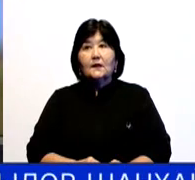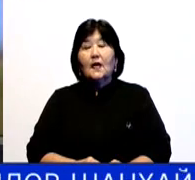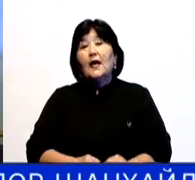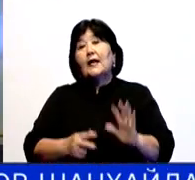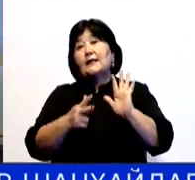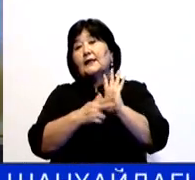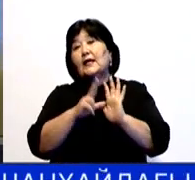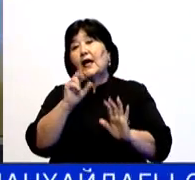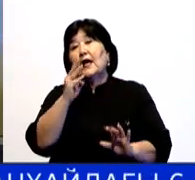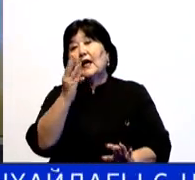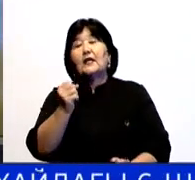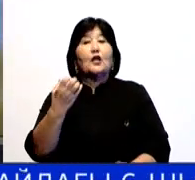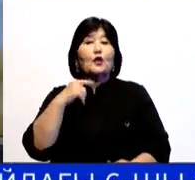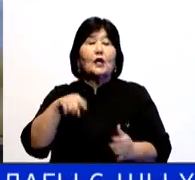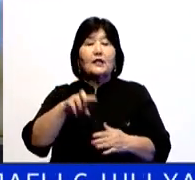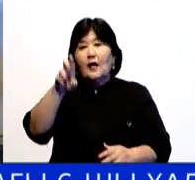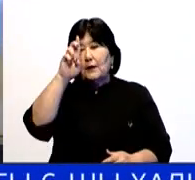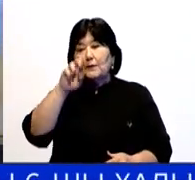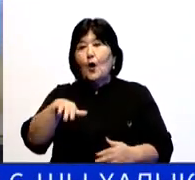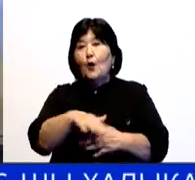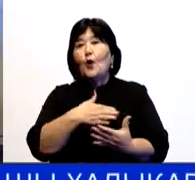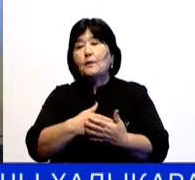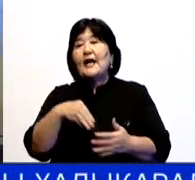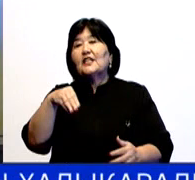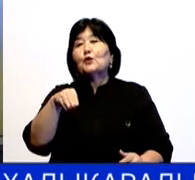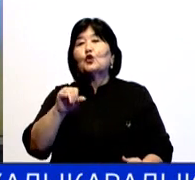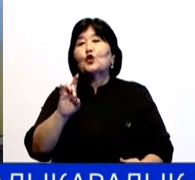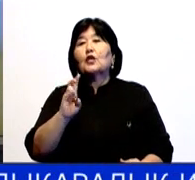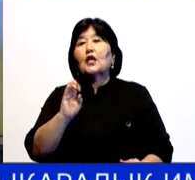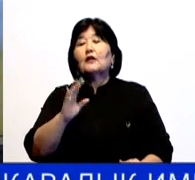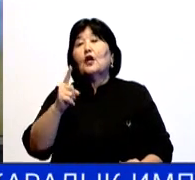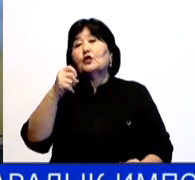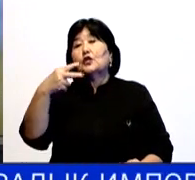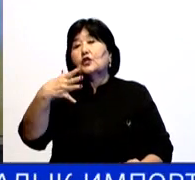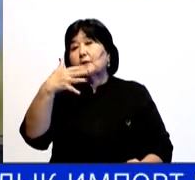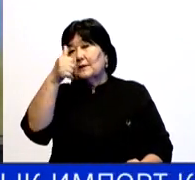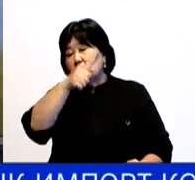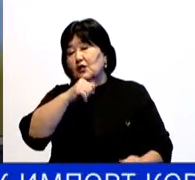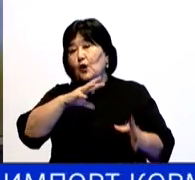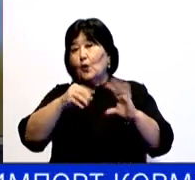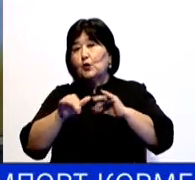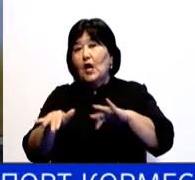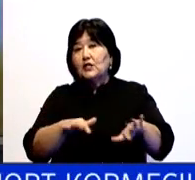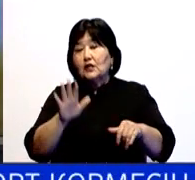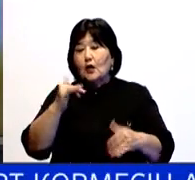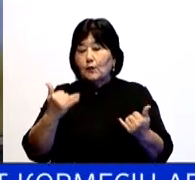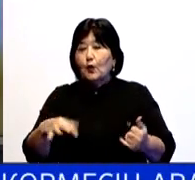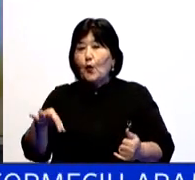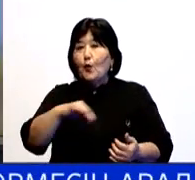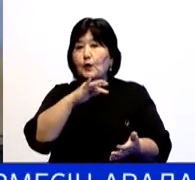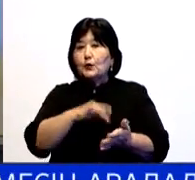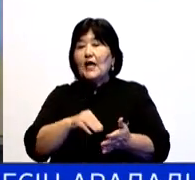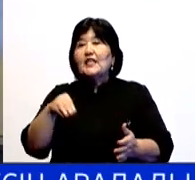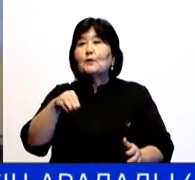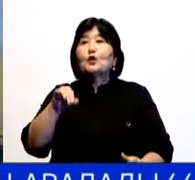8-ші қарашада Қызылорда қаласында мемлекет және қоғам қайраткері Темірбек Жүргеновтің 125 жылдығын қорытындылау шарасы өтеді. Осыған орай бүгін облыс орталығынан